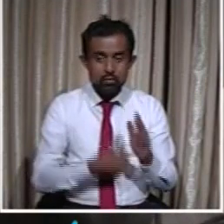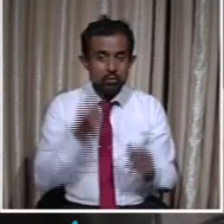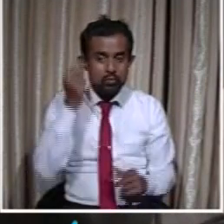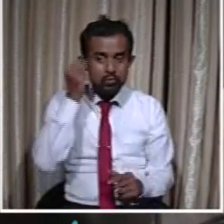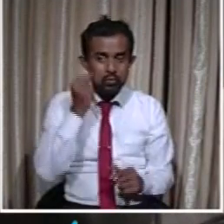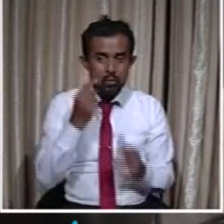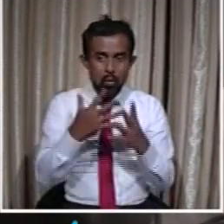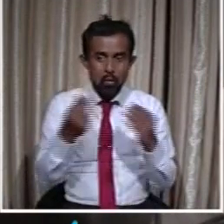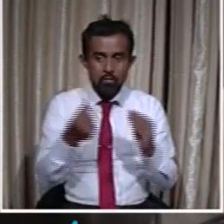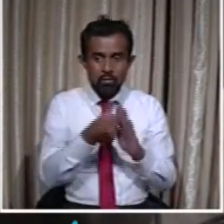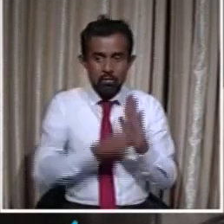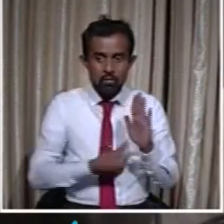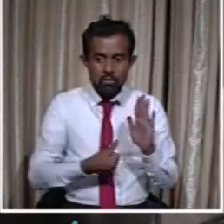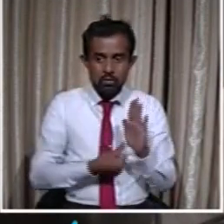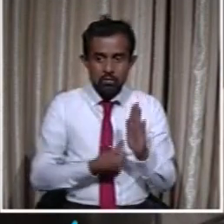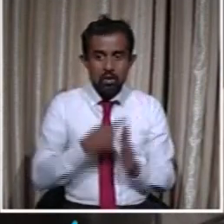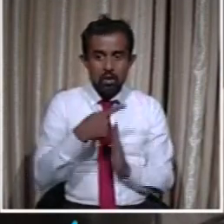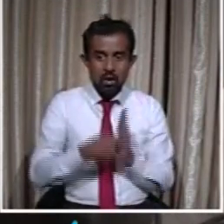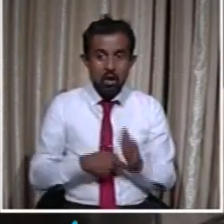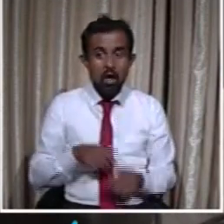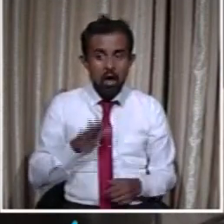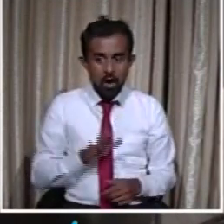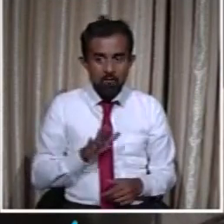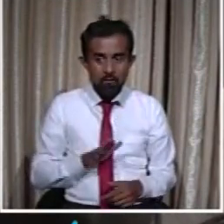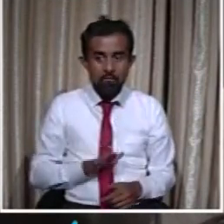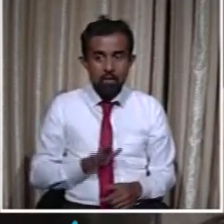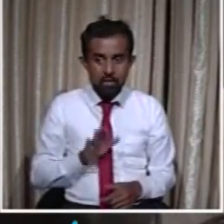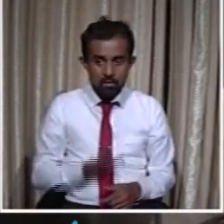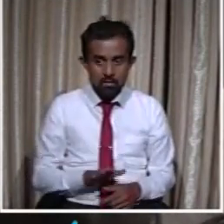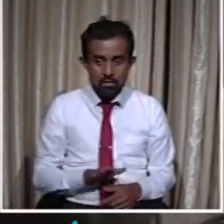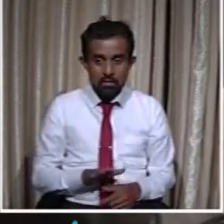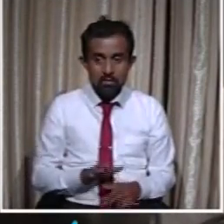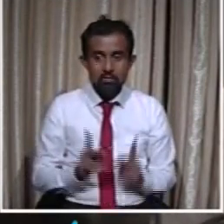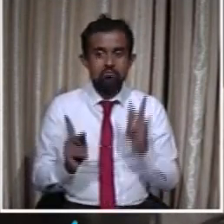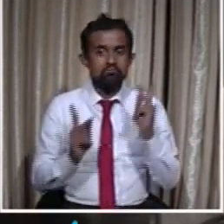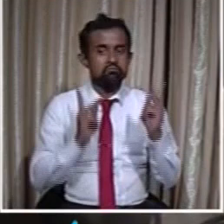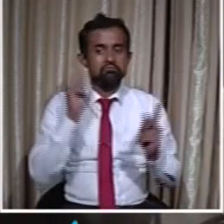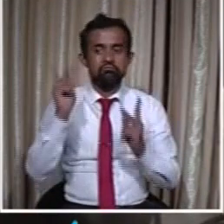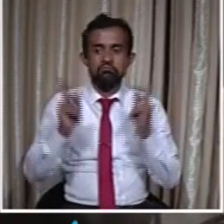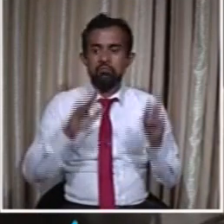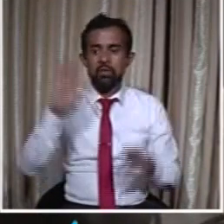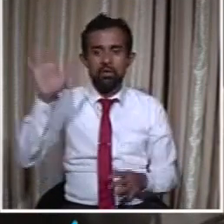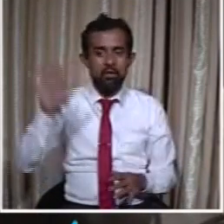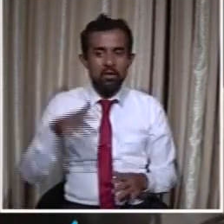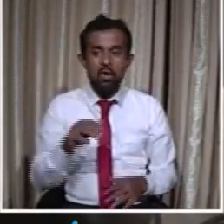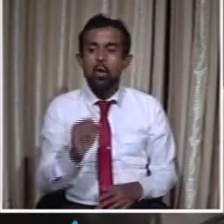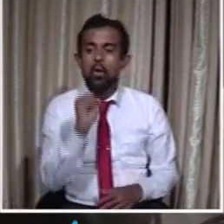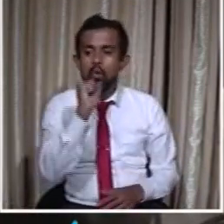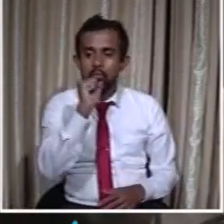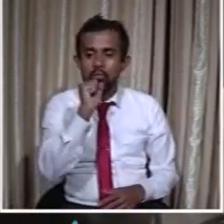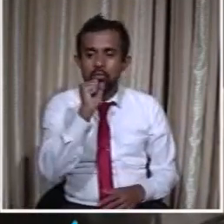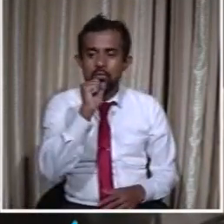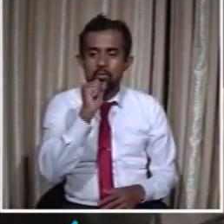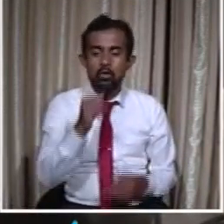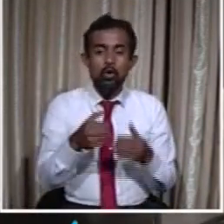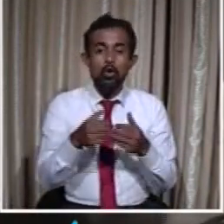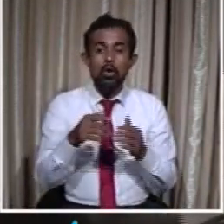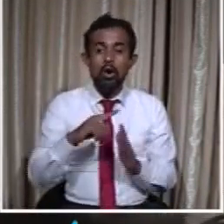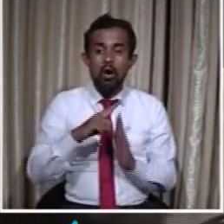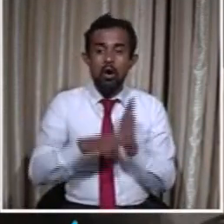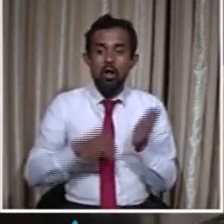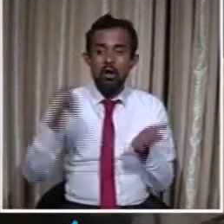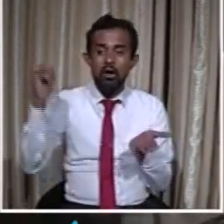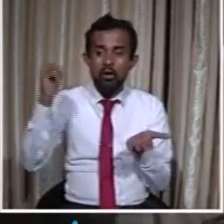எவ்வாறு சுற்றுலா பயணிகள் இங்கே இலங்கைக்கு வந்து அவர்கள் தங்களுடைய தாங்கள்